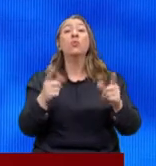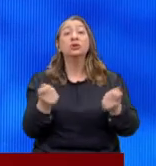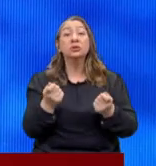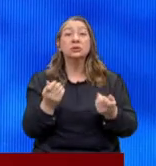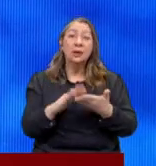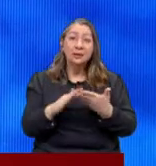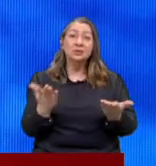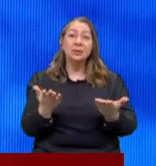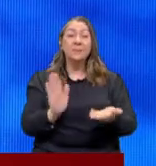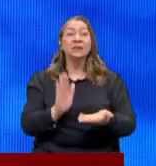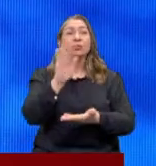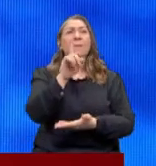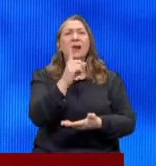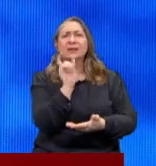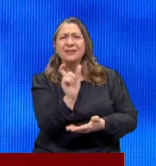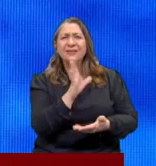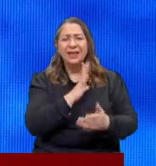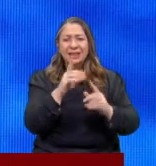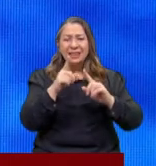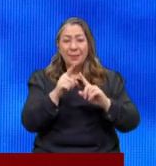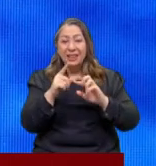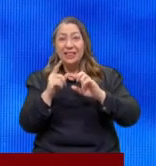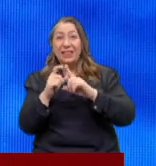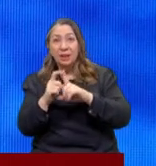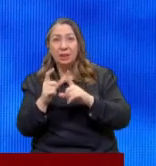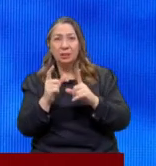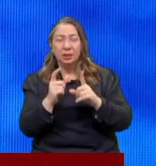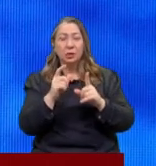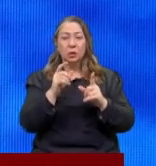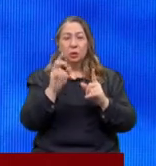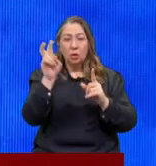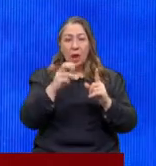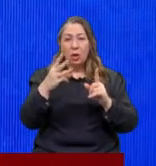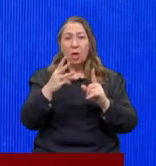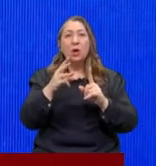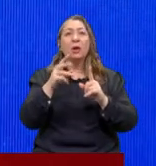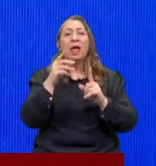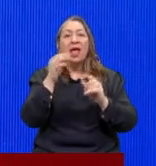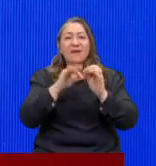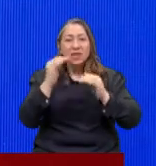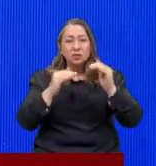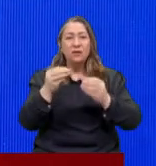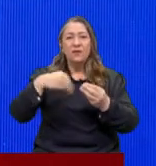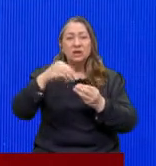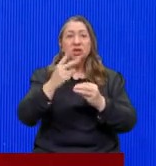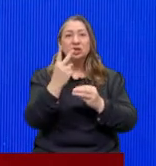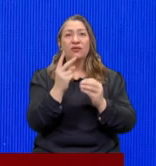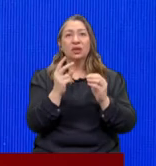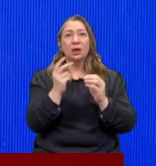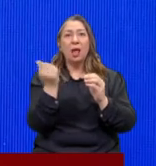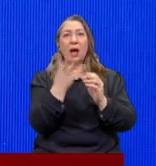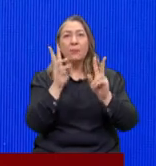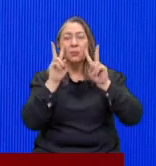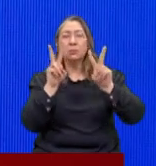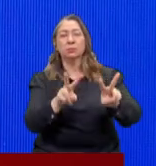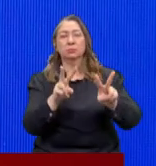işte. Basketbolda bir tabir var ya. Triple double. Erdoğan ne yaptı? Kurda da, enflasyonda da, faizde de çift haneleri gösterdi